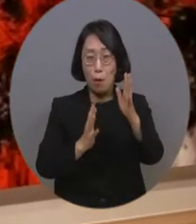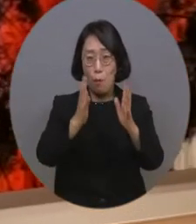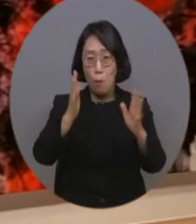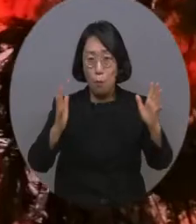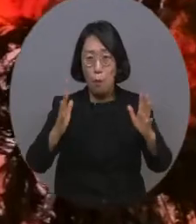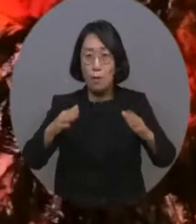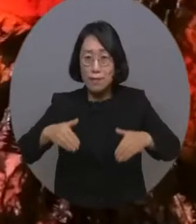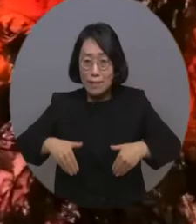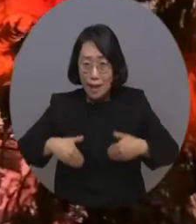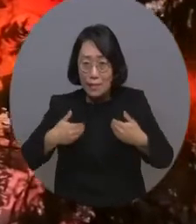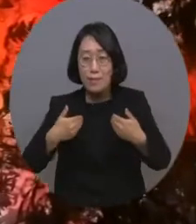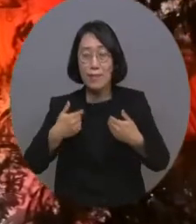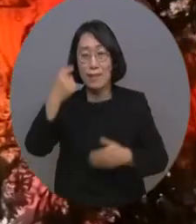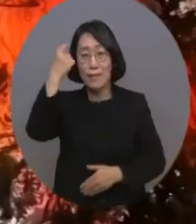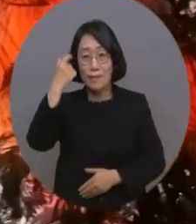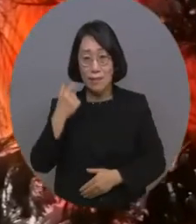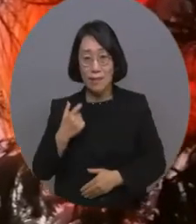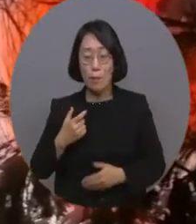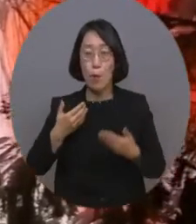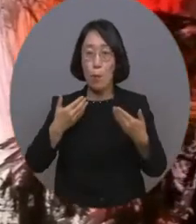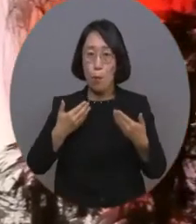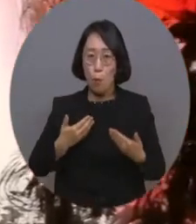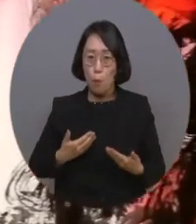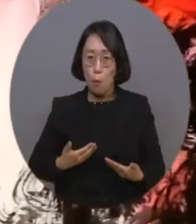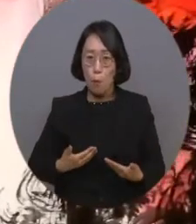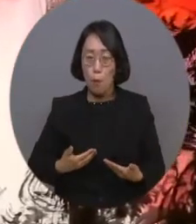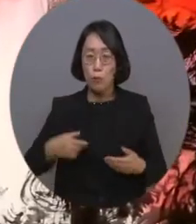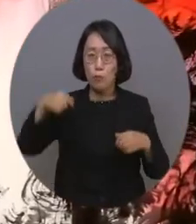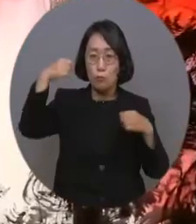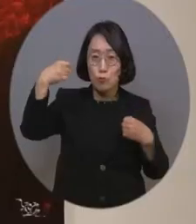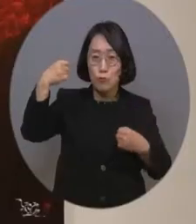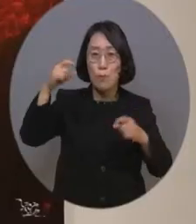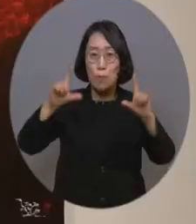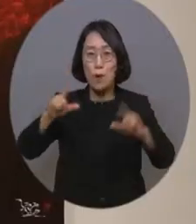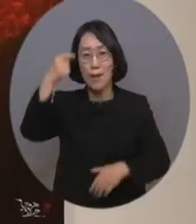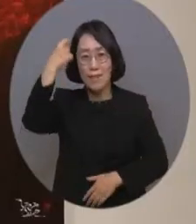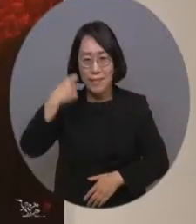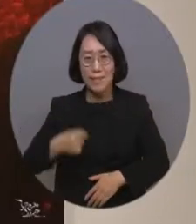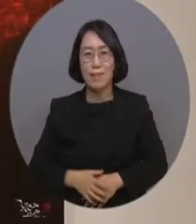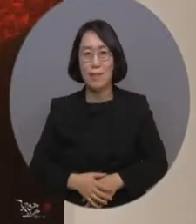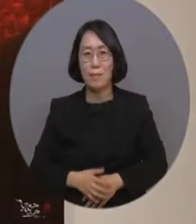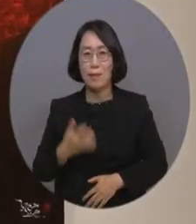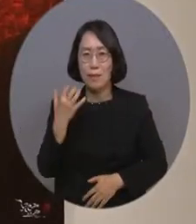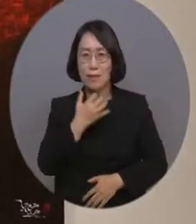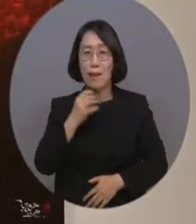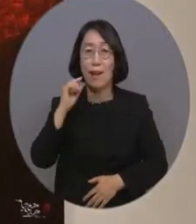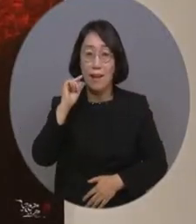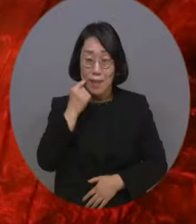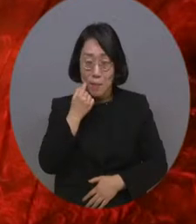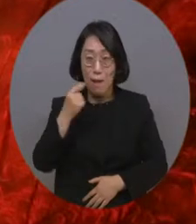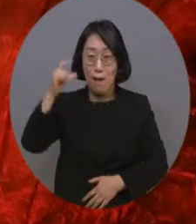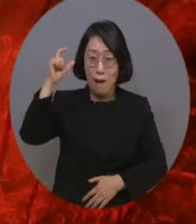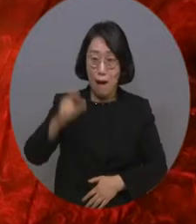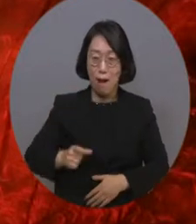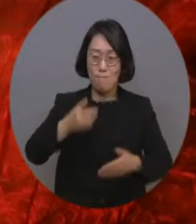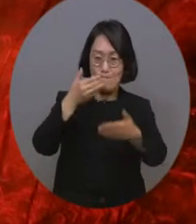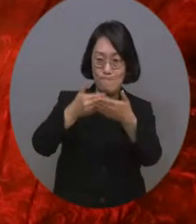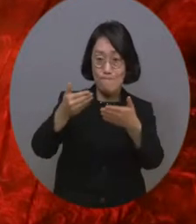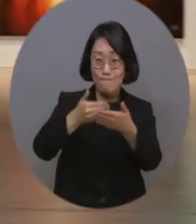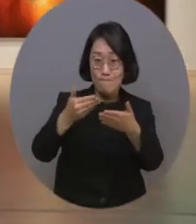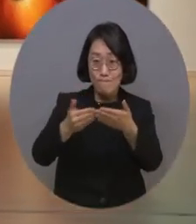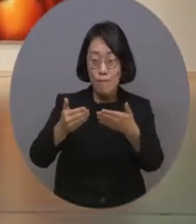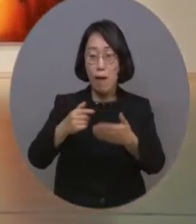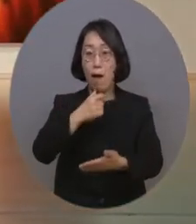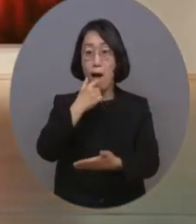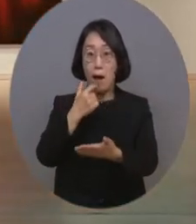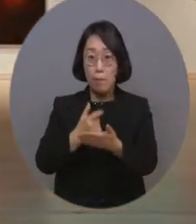포근한 기운이 갈 때 잔잔한 춤사위를 보는 듯합니다 아름다운 색채와 강렬한 붓터치로 감동을